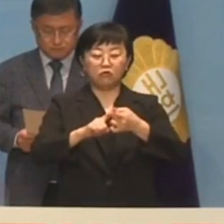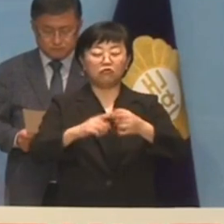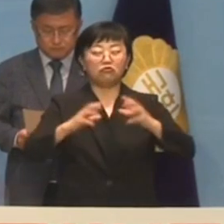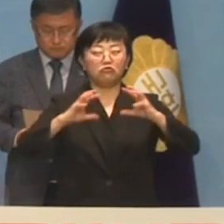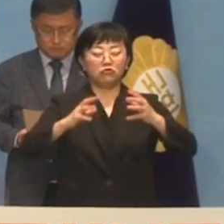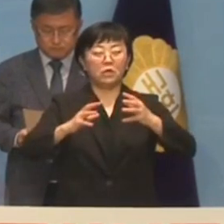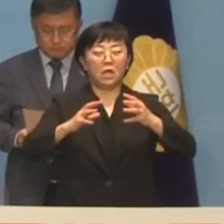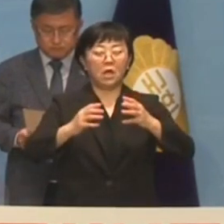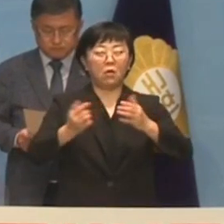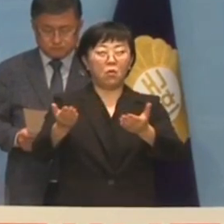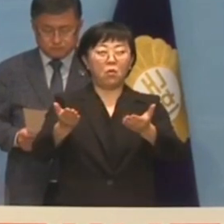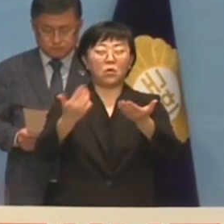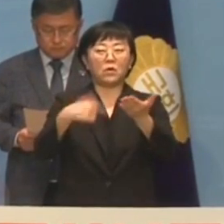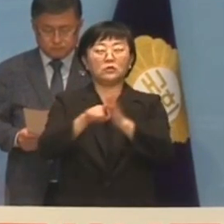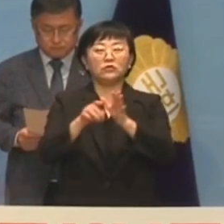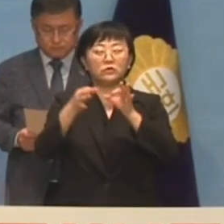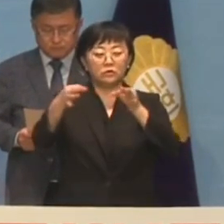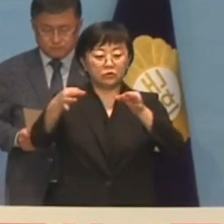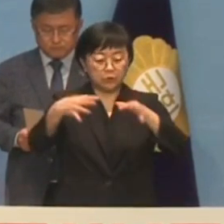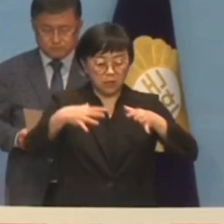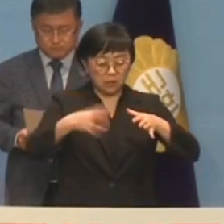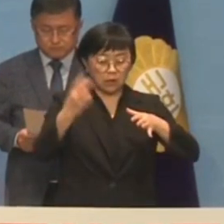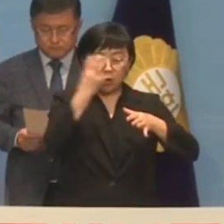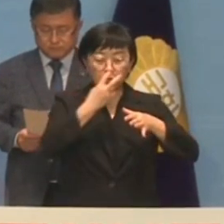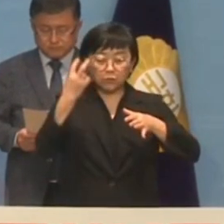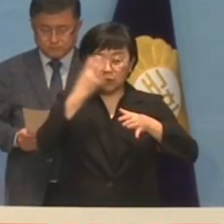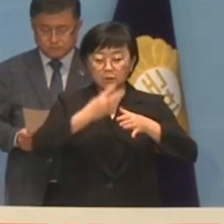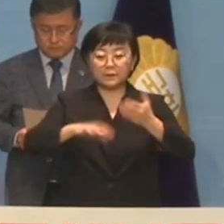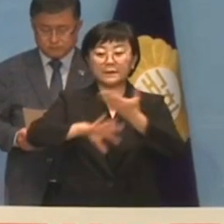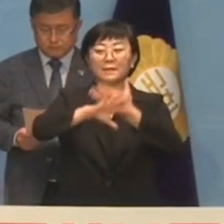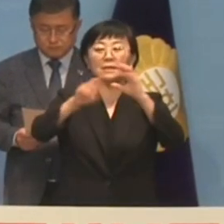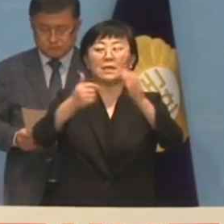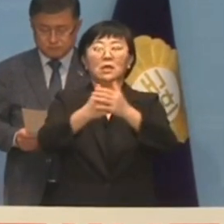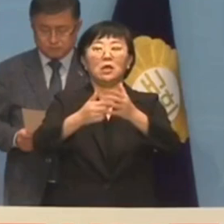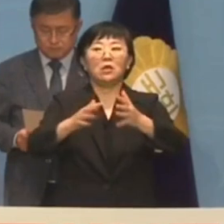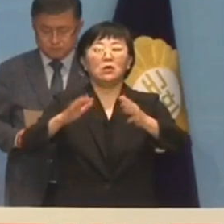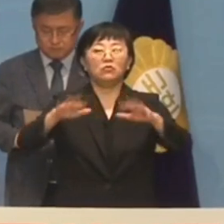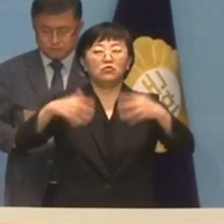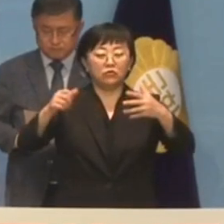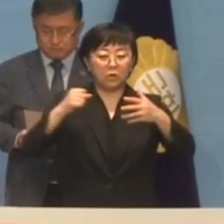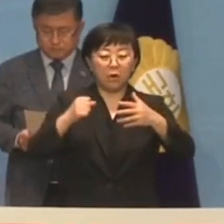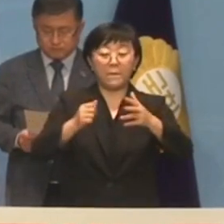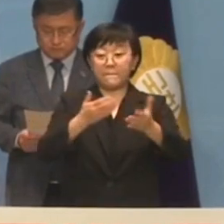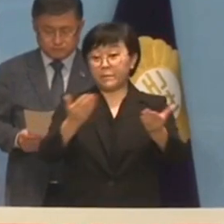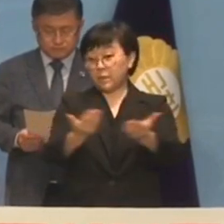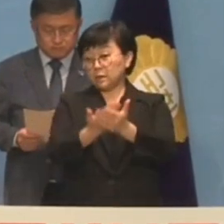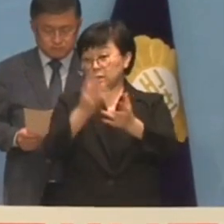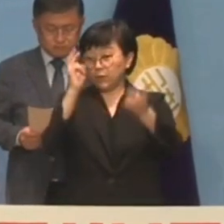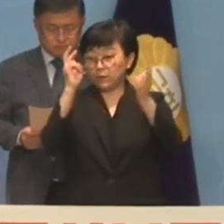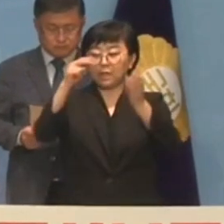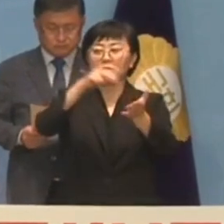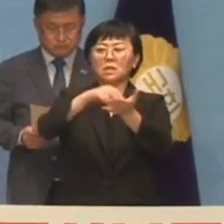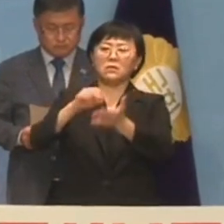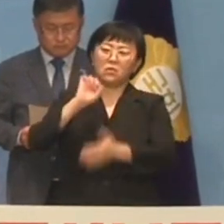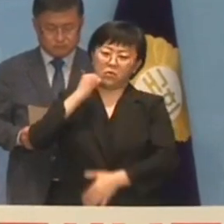모색하며 투자를 검토하던 해외 풍력발전 업체로서도 당황스러운